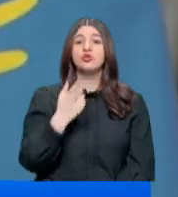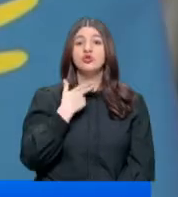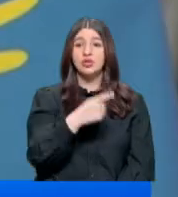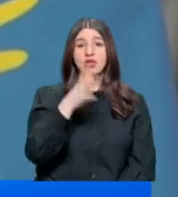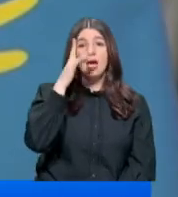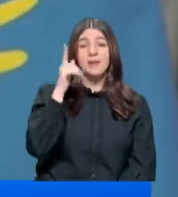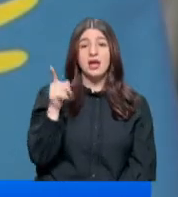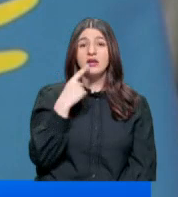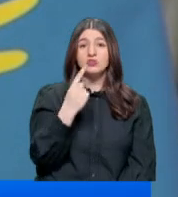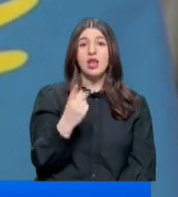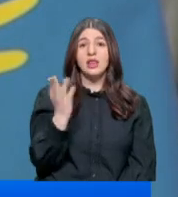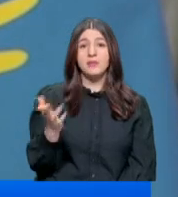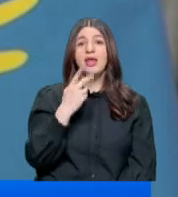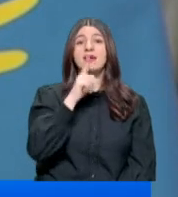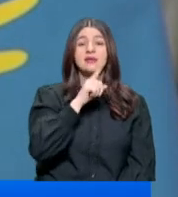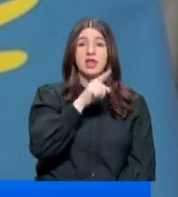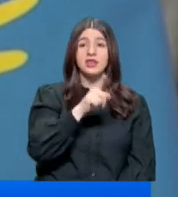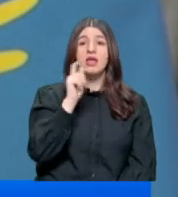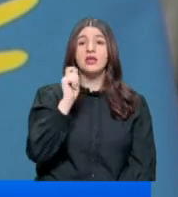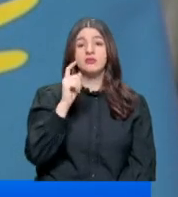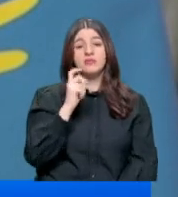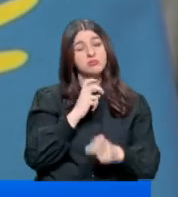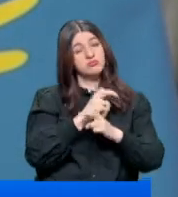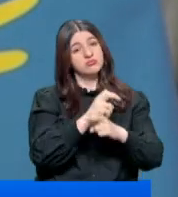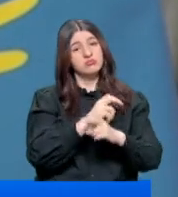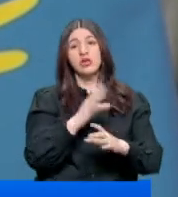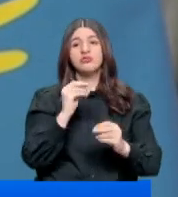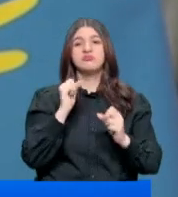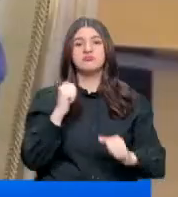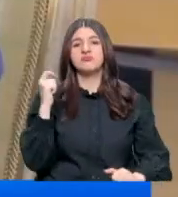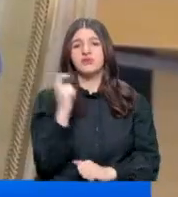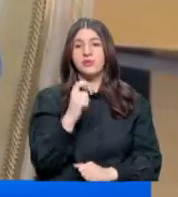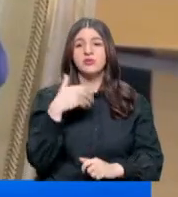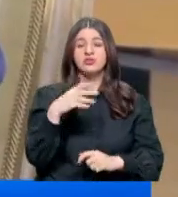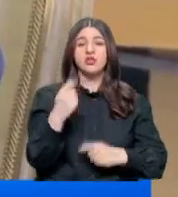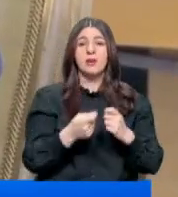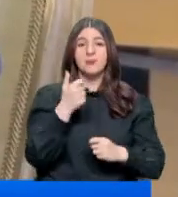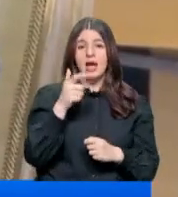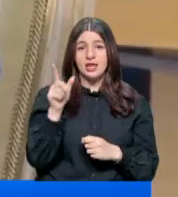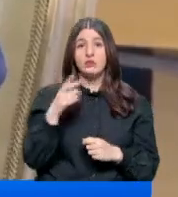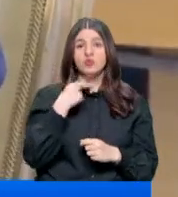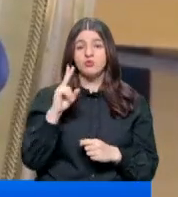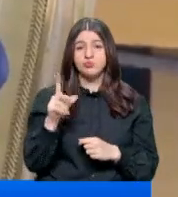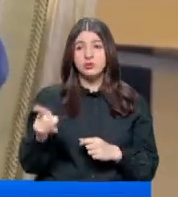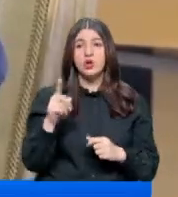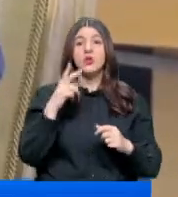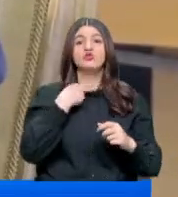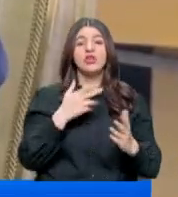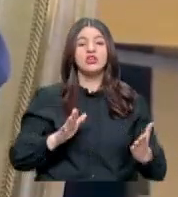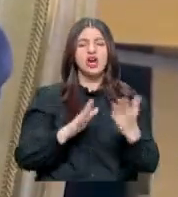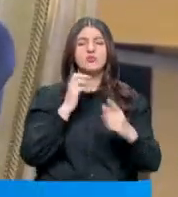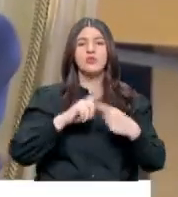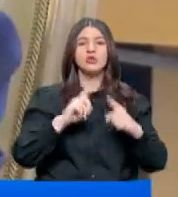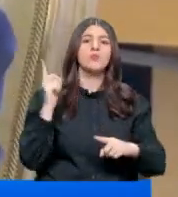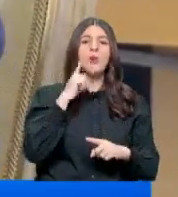Rusya'dan Amerika'nın iddialarına, İngiltere'nin de yaptırım tehditlerine sert yanıt geldi. Dışişleri Bakanı Sergey Lavrov, Rusya karşıtı